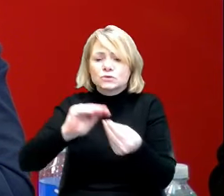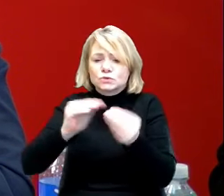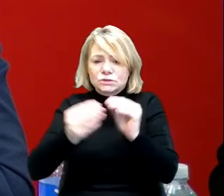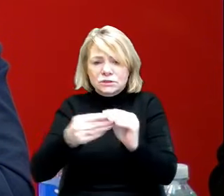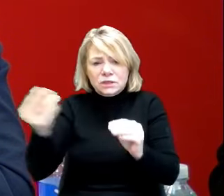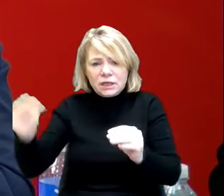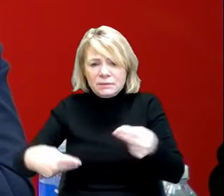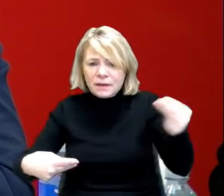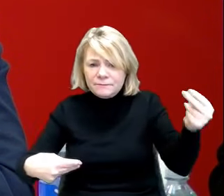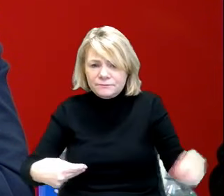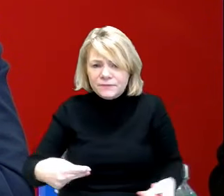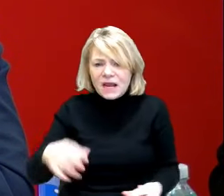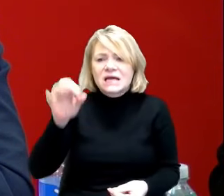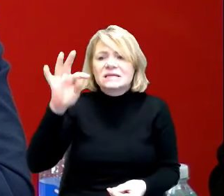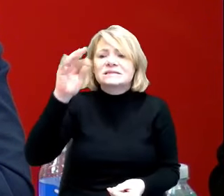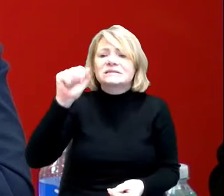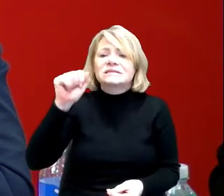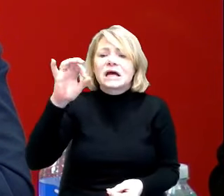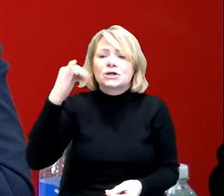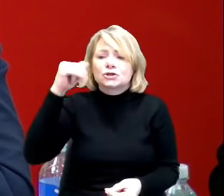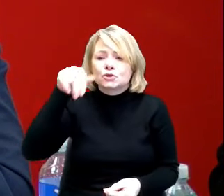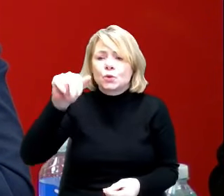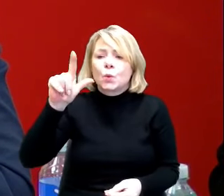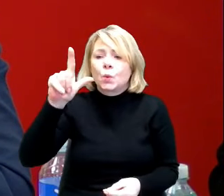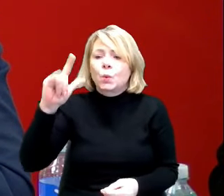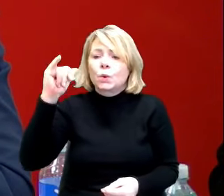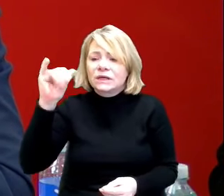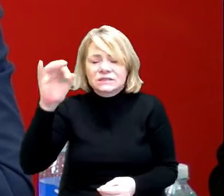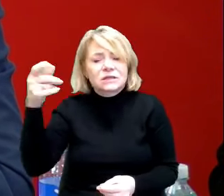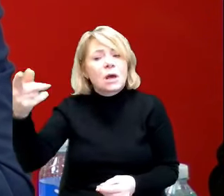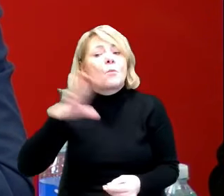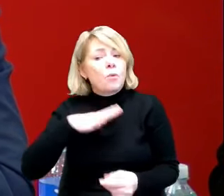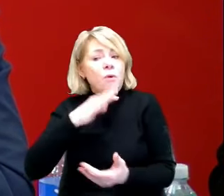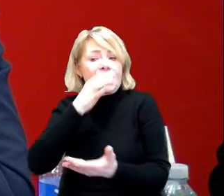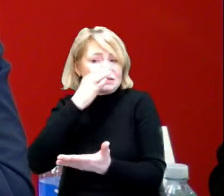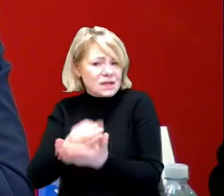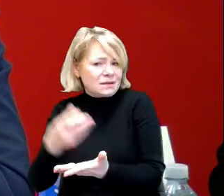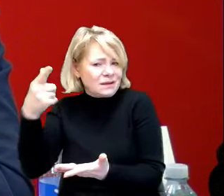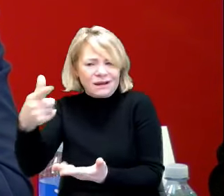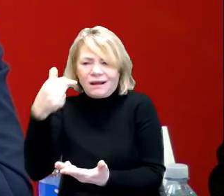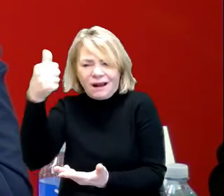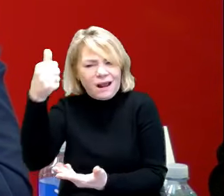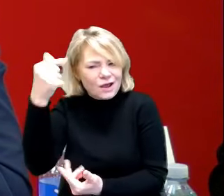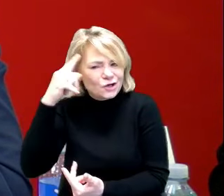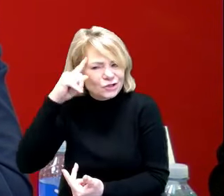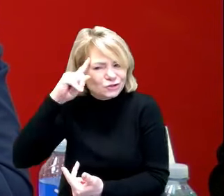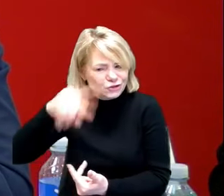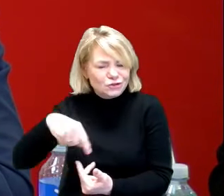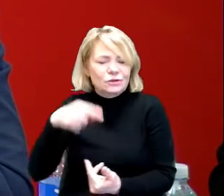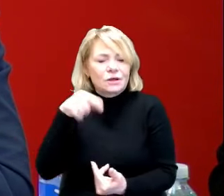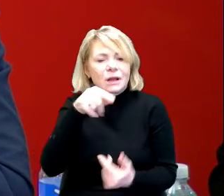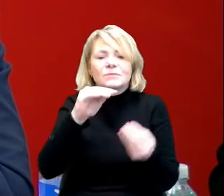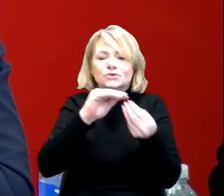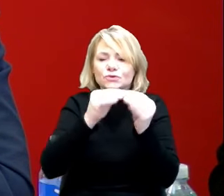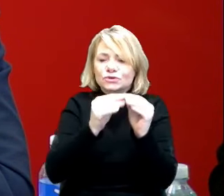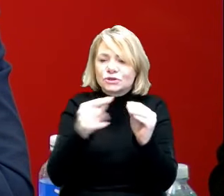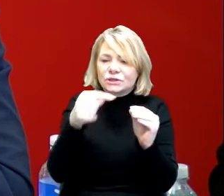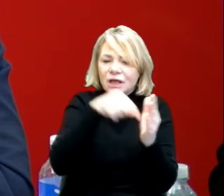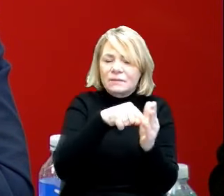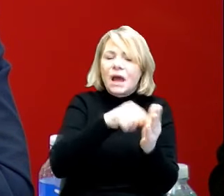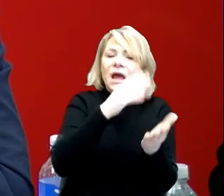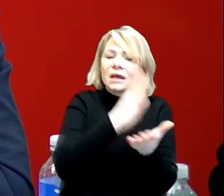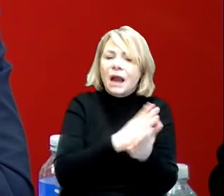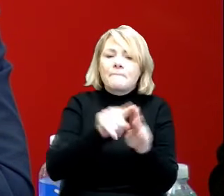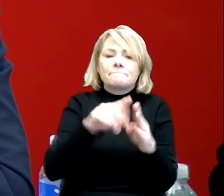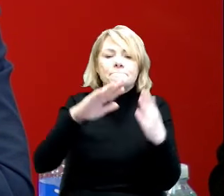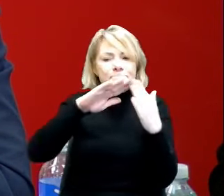tesiulis apie jį puikiai žino nes buvo atsakingas už tai tuom susitarime yra miesto įsipareigojimas